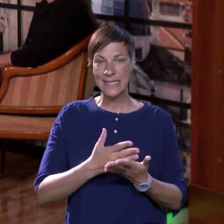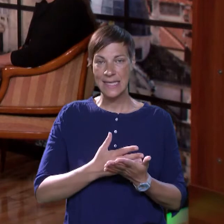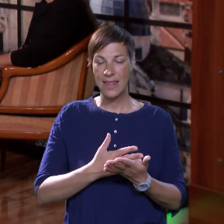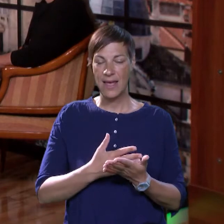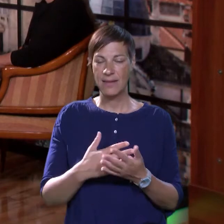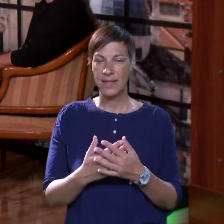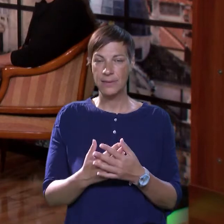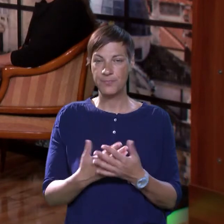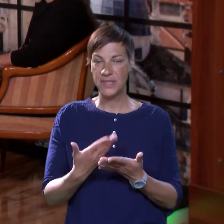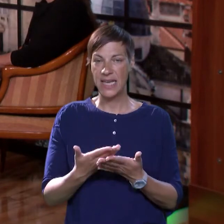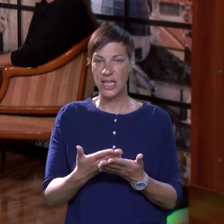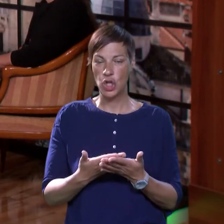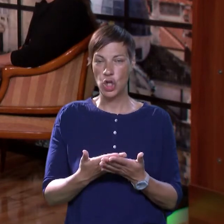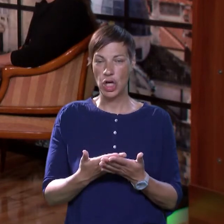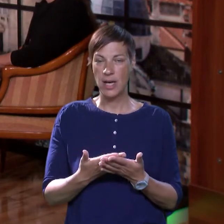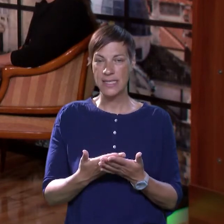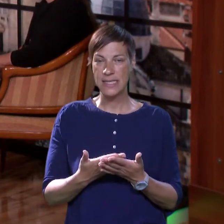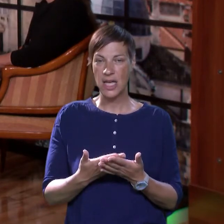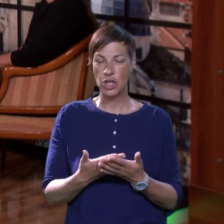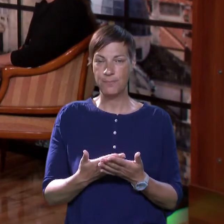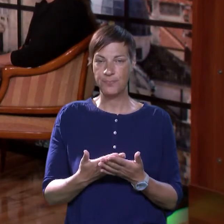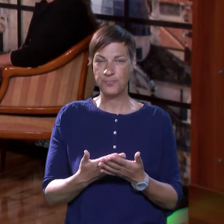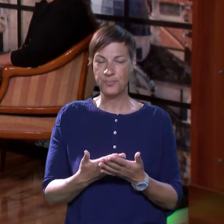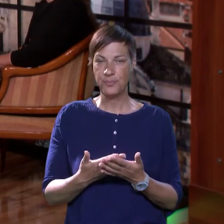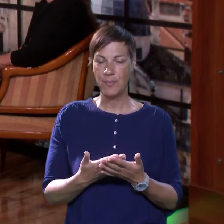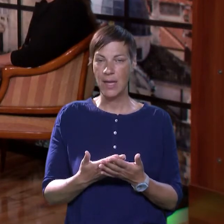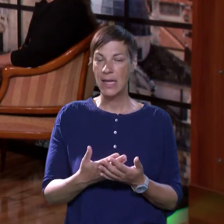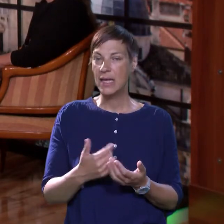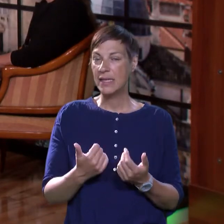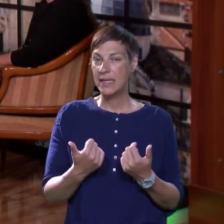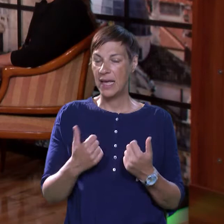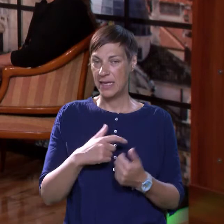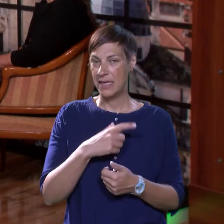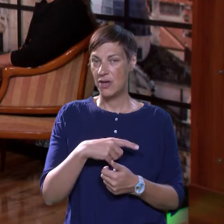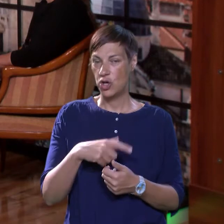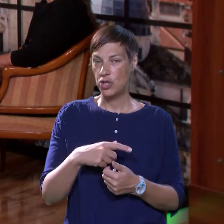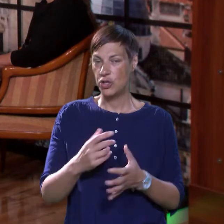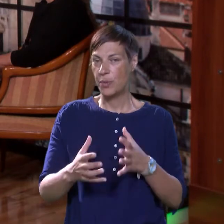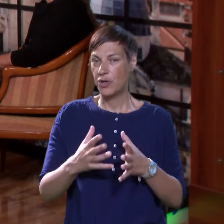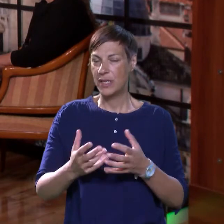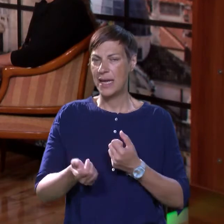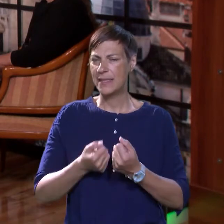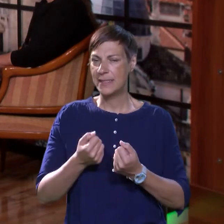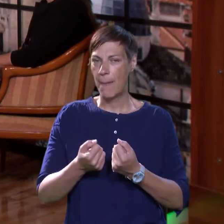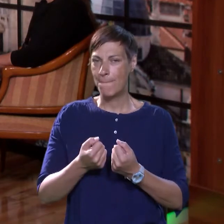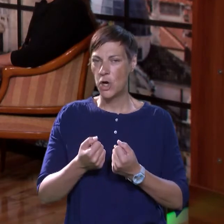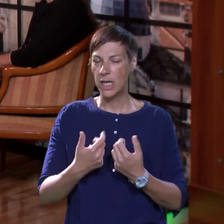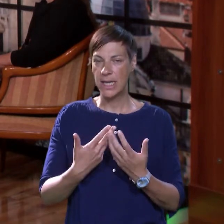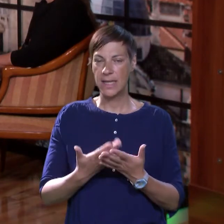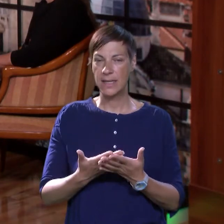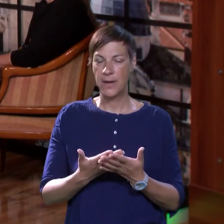zadatke, jer je dokazano da je i fizičko stanje od koordinacije pokreta